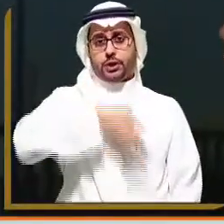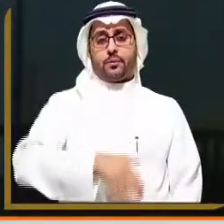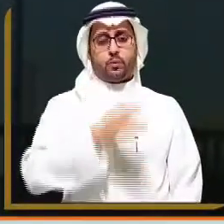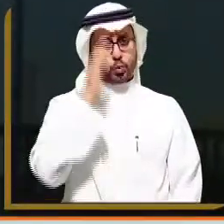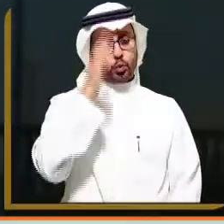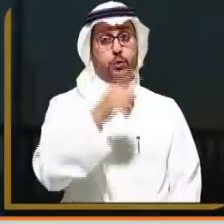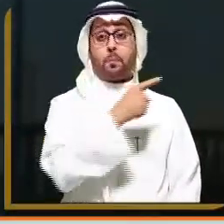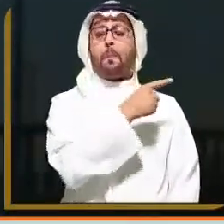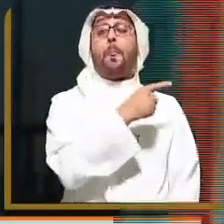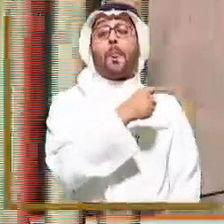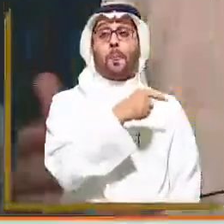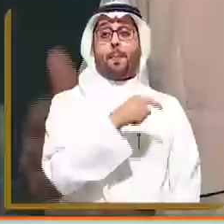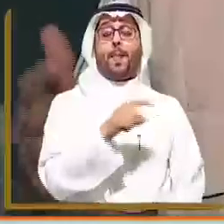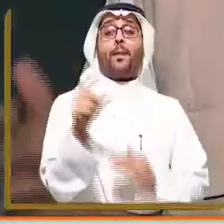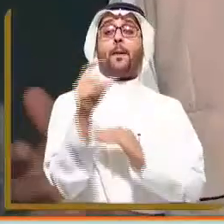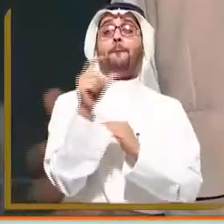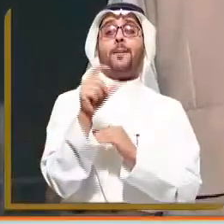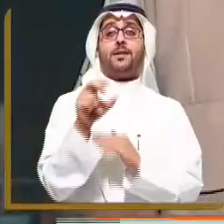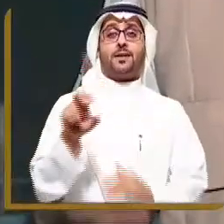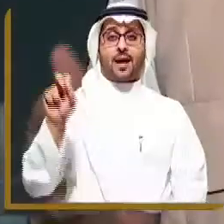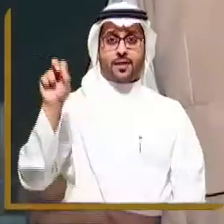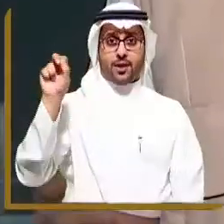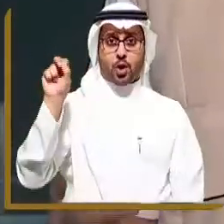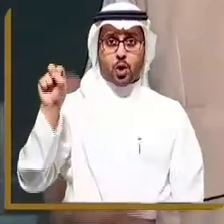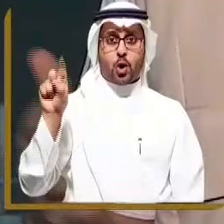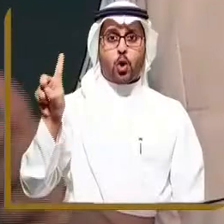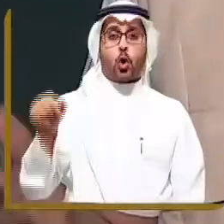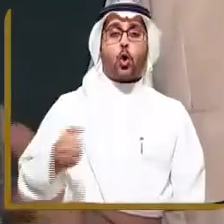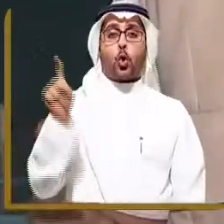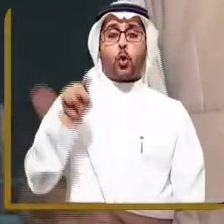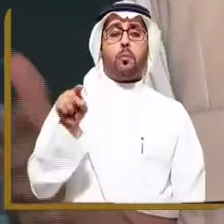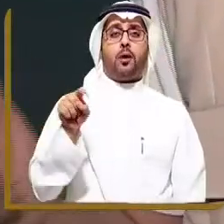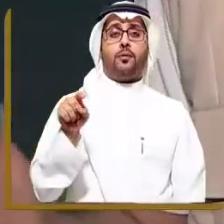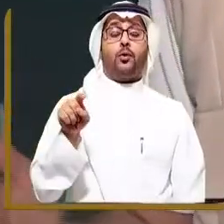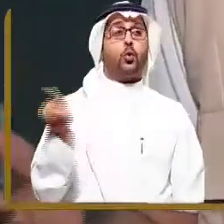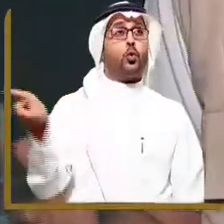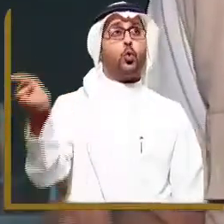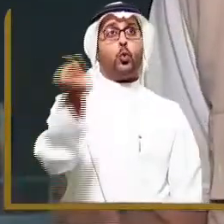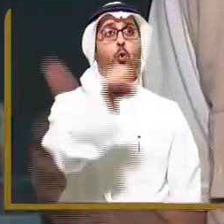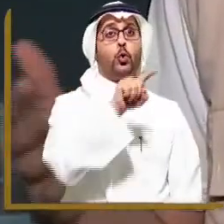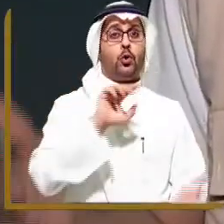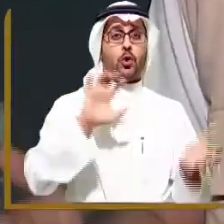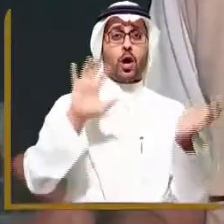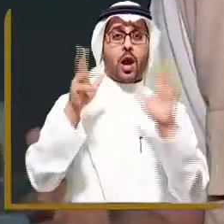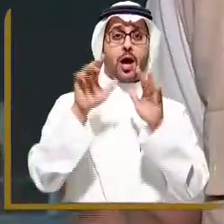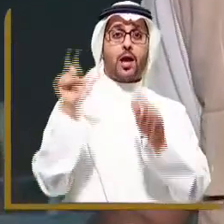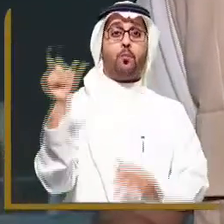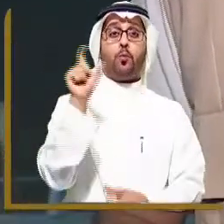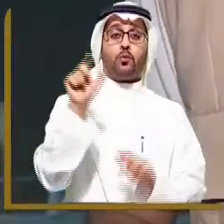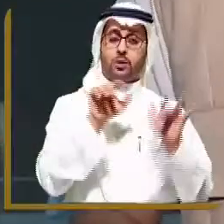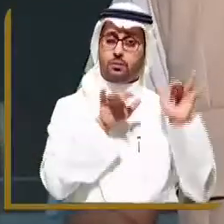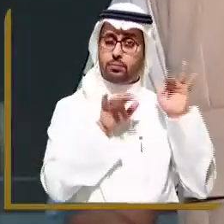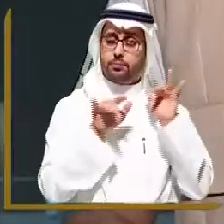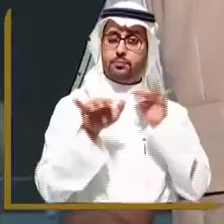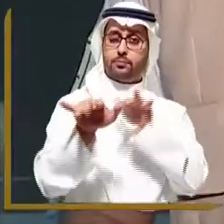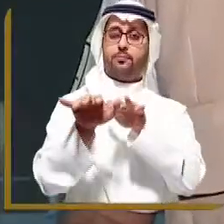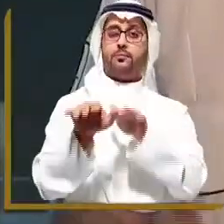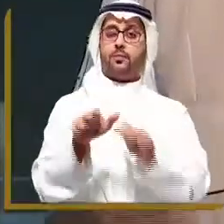لهذا المسجد المبارك والذي هو وجهة للمصلين نعم. يوميا هنا في